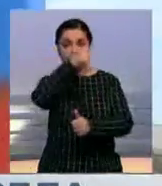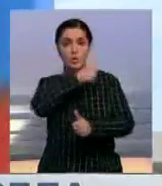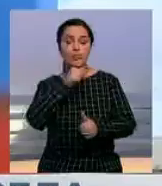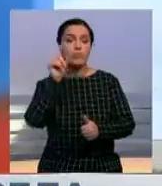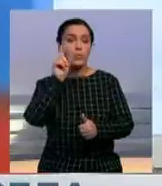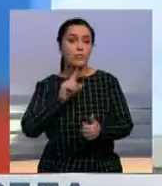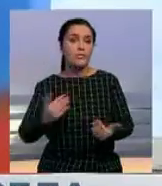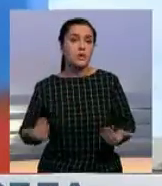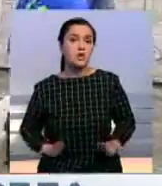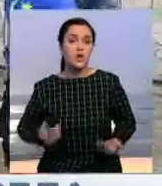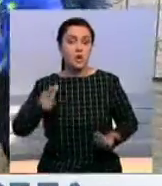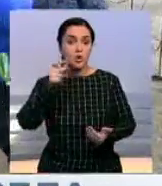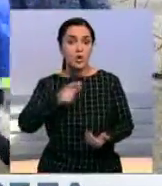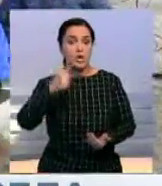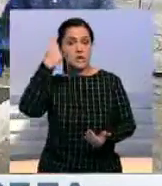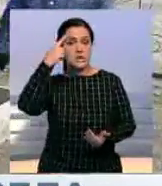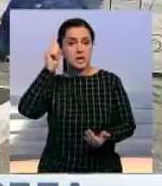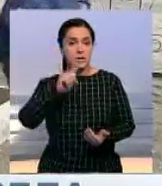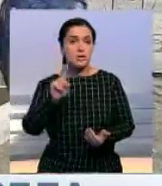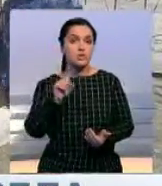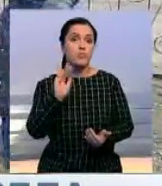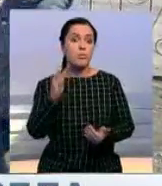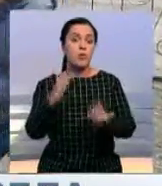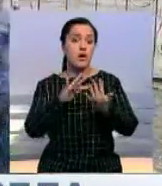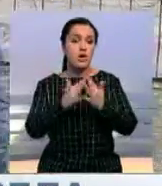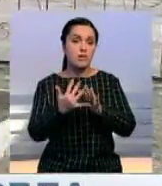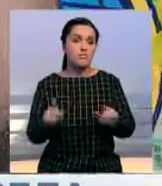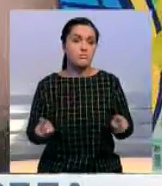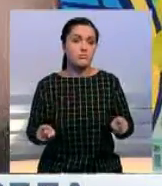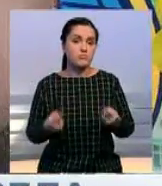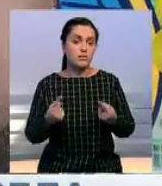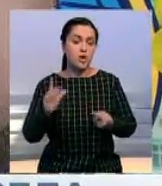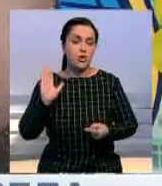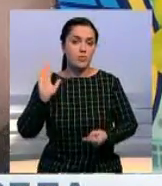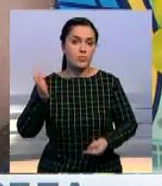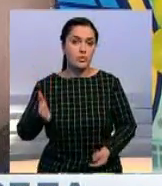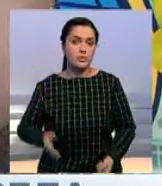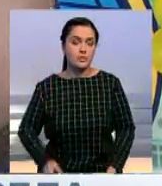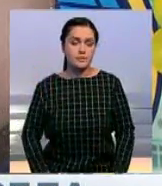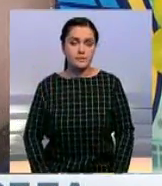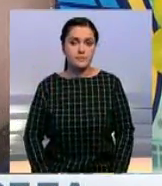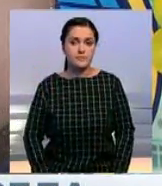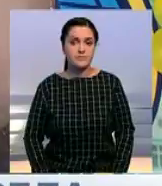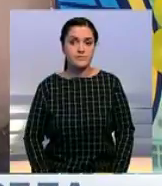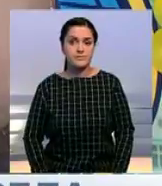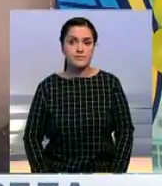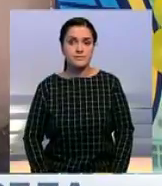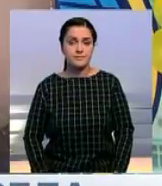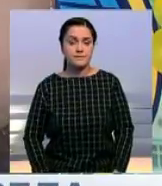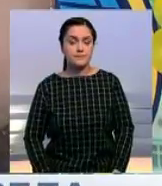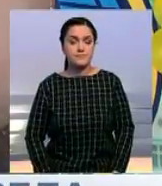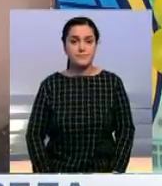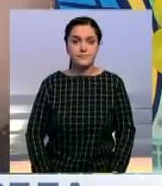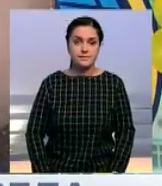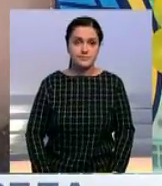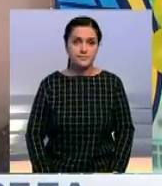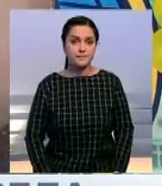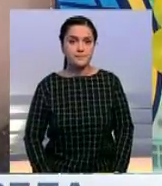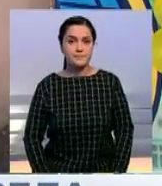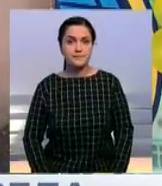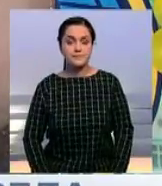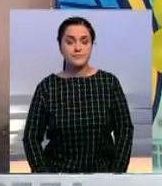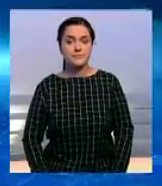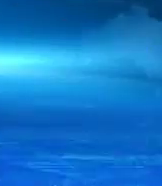комфортнее. Люди здесь знают, что будущее их аула в их руках. Анна Лисенберзина, Аслан Тулепов, Восточно-Казахстанская область, Хабар